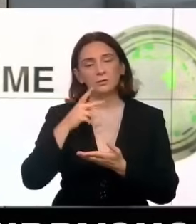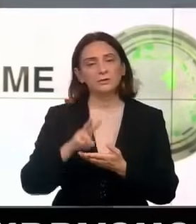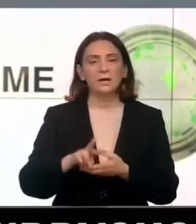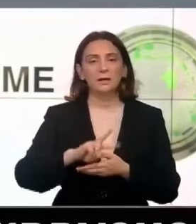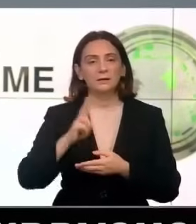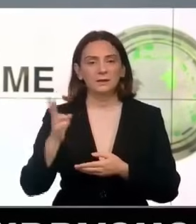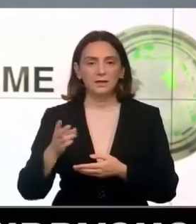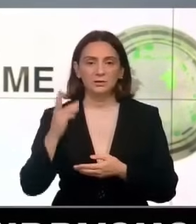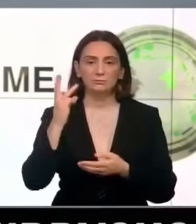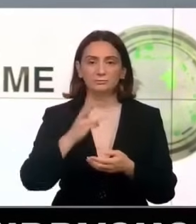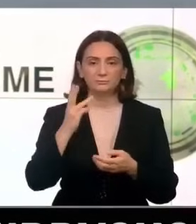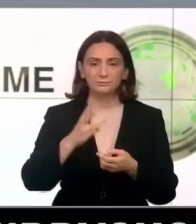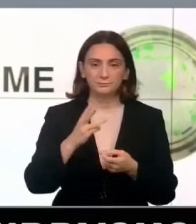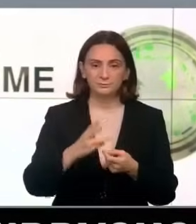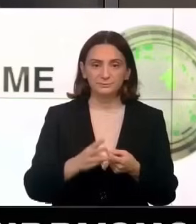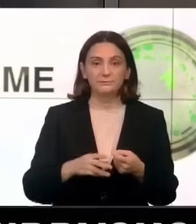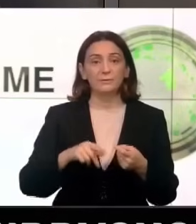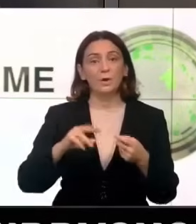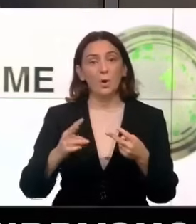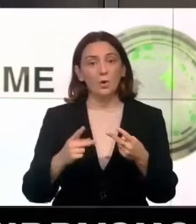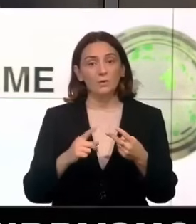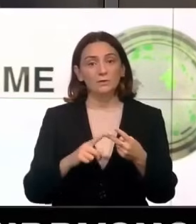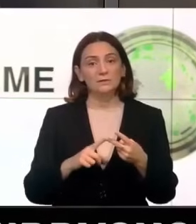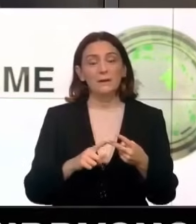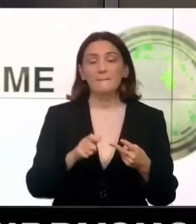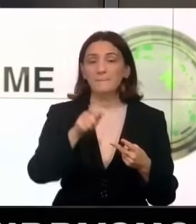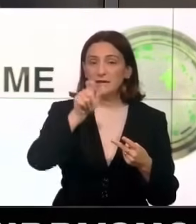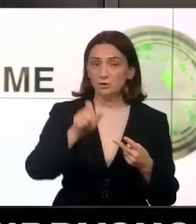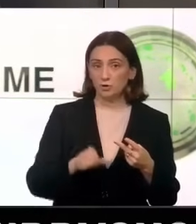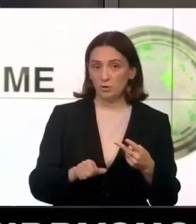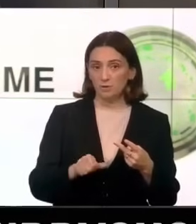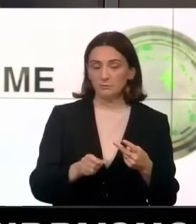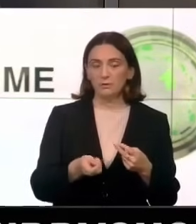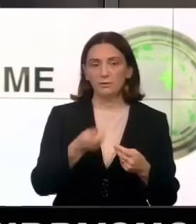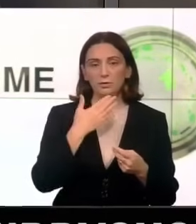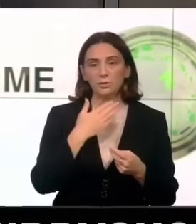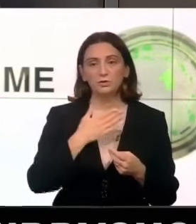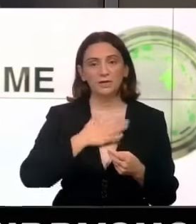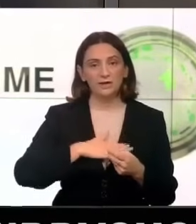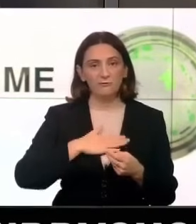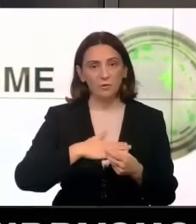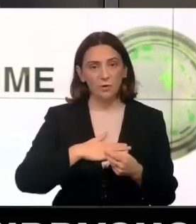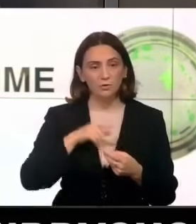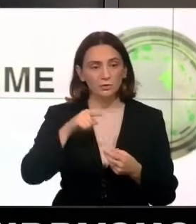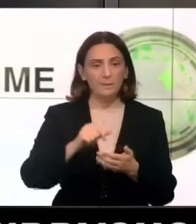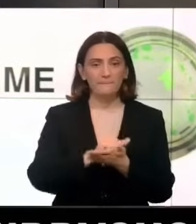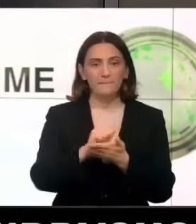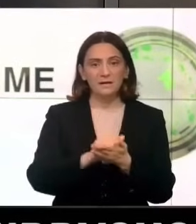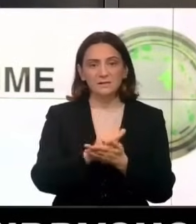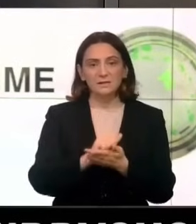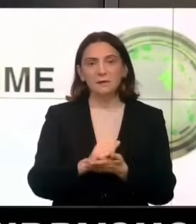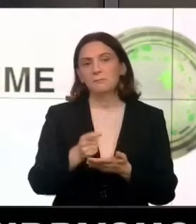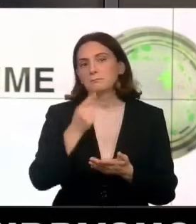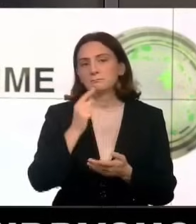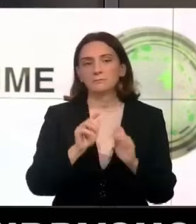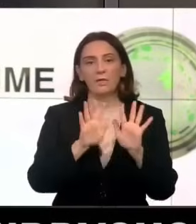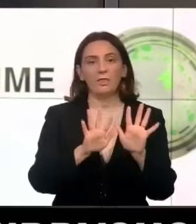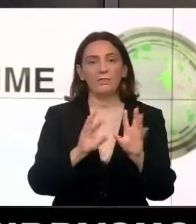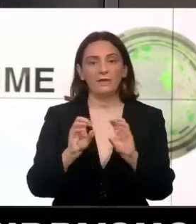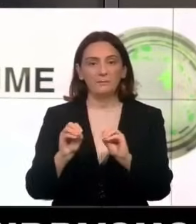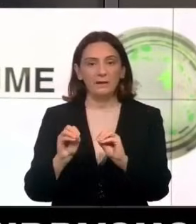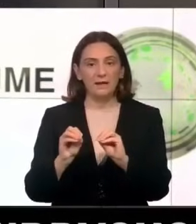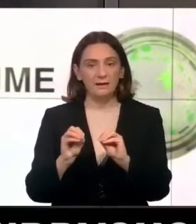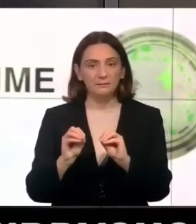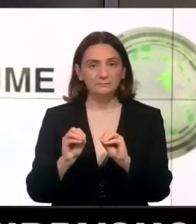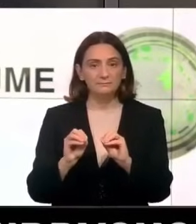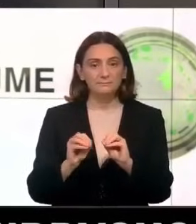shlyejnë detyrimet e shkallës do të përballen me një faturë fiskale. Administratorët kanë mundësi që nëse njëri nga banorët nuk e ka paguar, të ketë mundësi